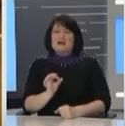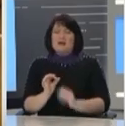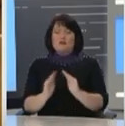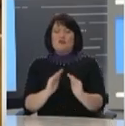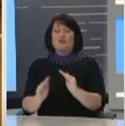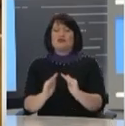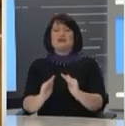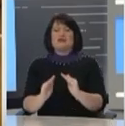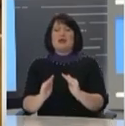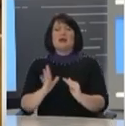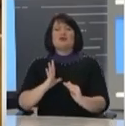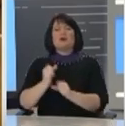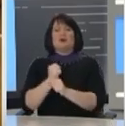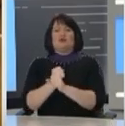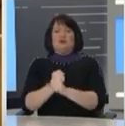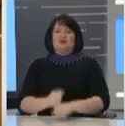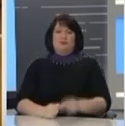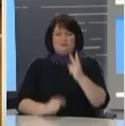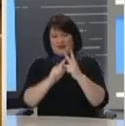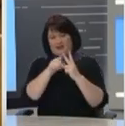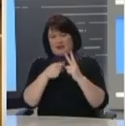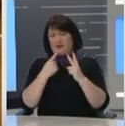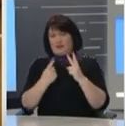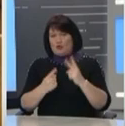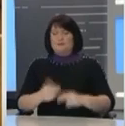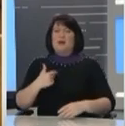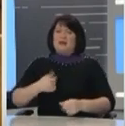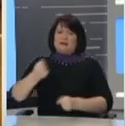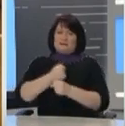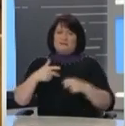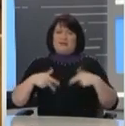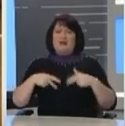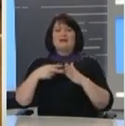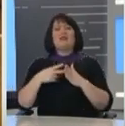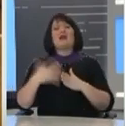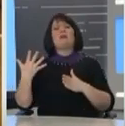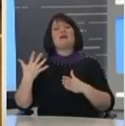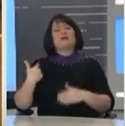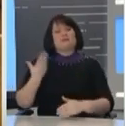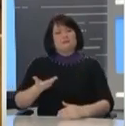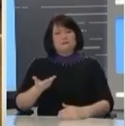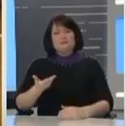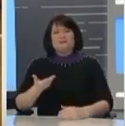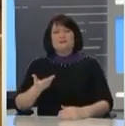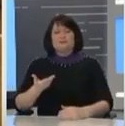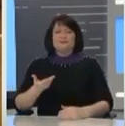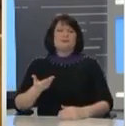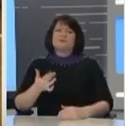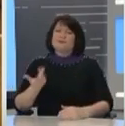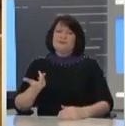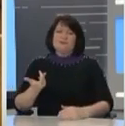Δύο μόνο στοιχεία θα παραθέσω. Όταν ανέλαβε αυτή η κυβέρνηση το 2015, η